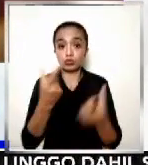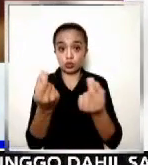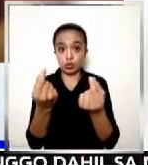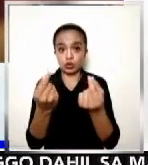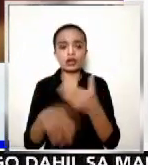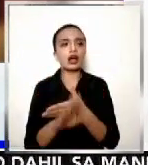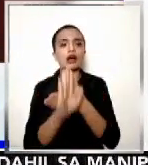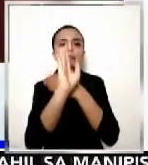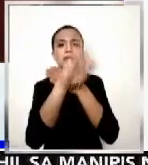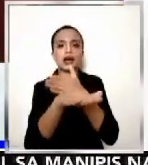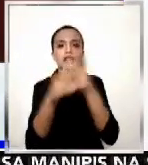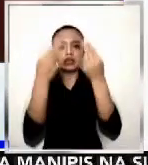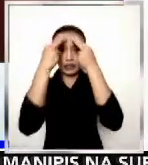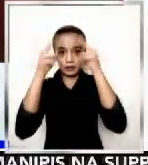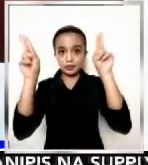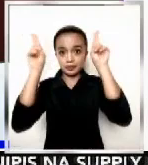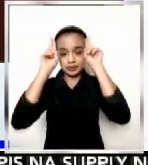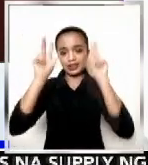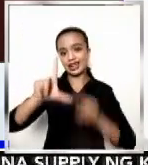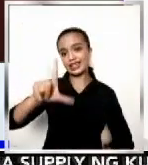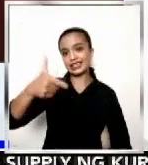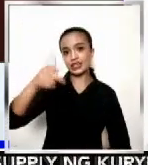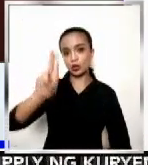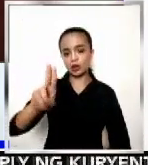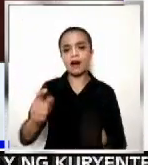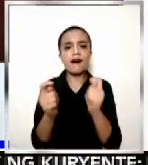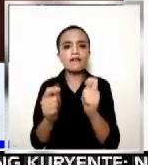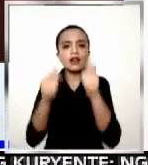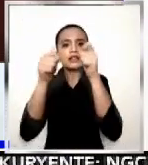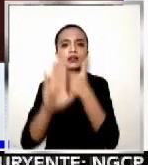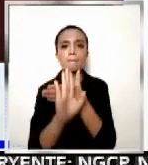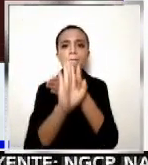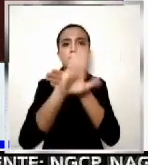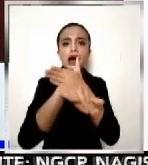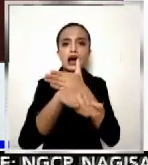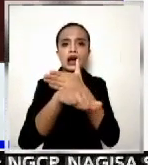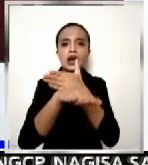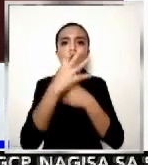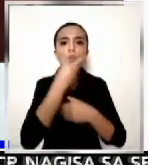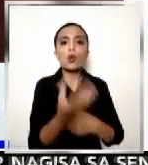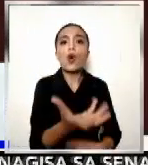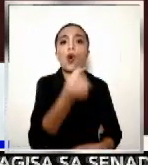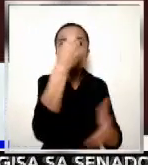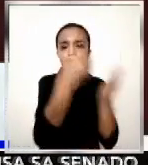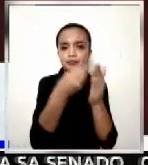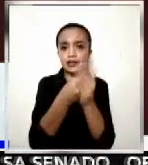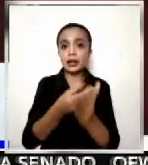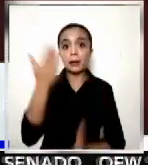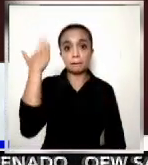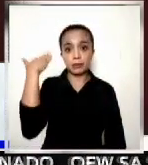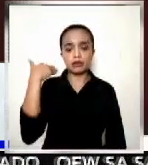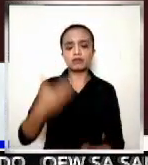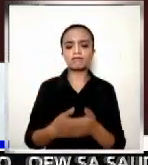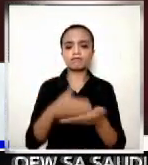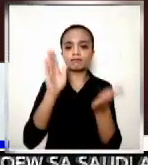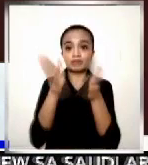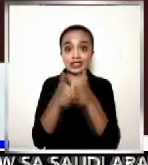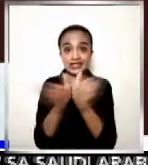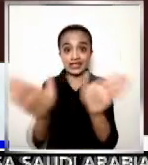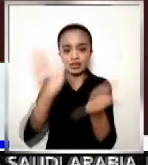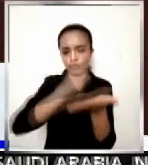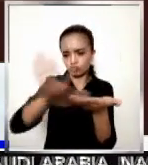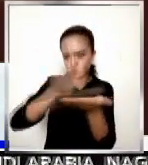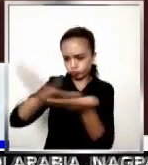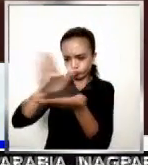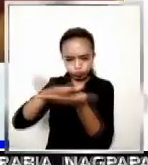City LGU. Mabilis na naibalik ang pera sa may-ari. Nagsagawa raw noon ng general cleaning ang isang establishmento na tumanggi